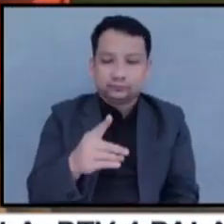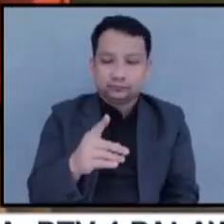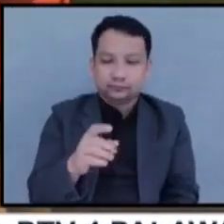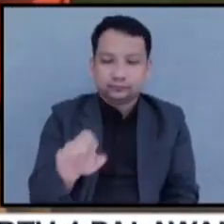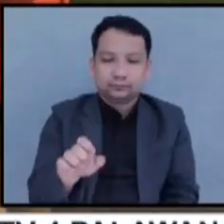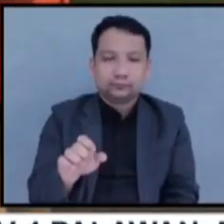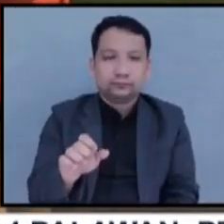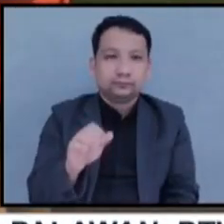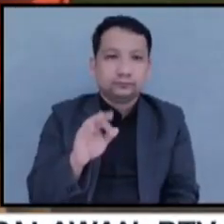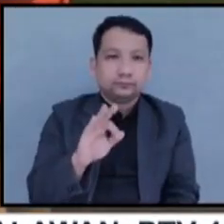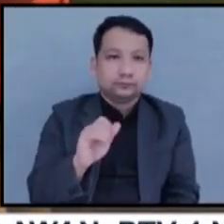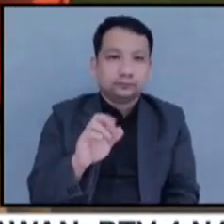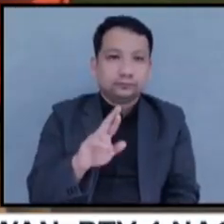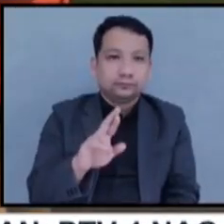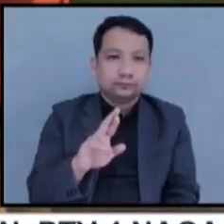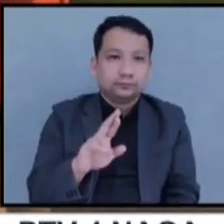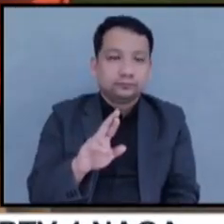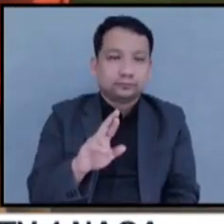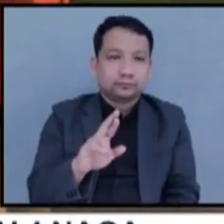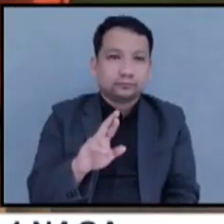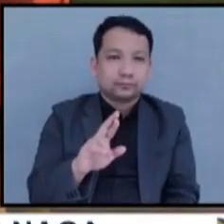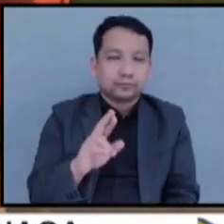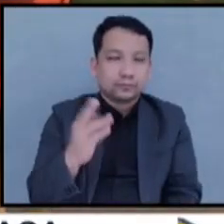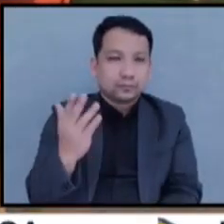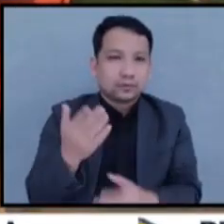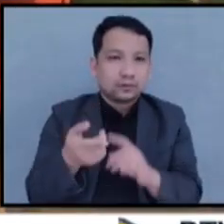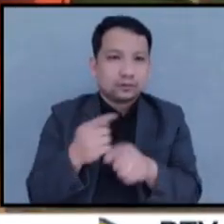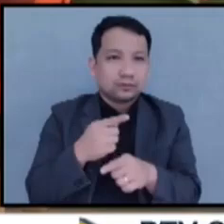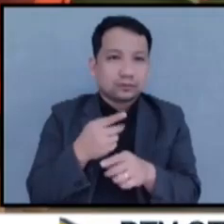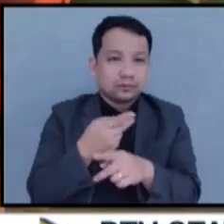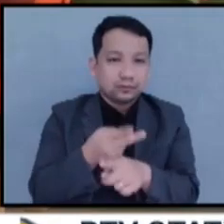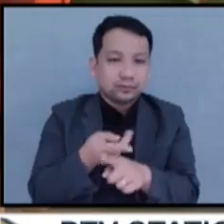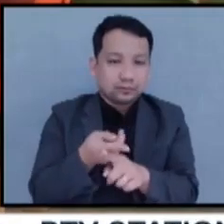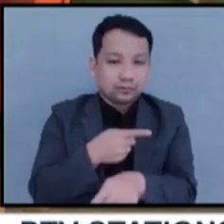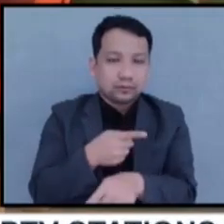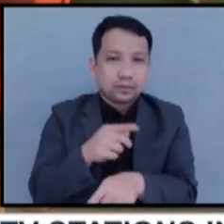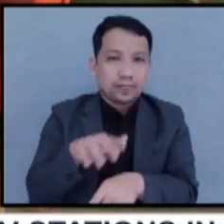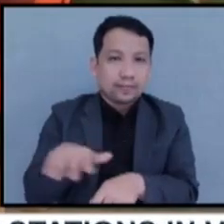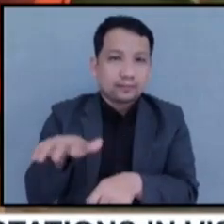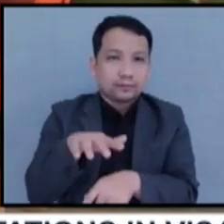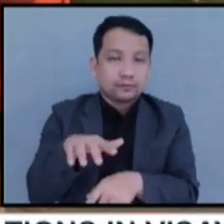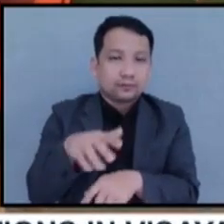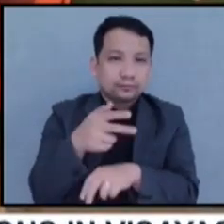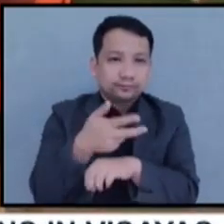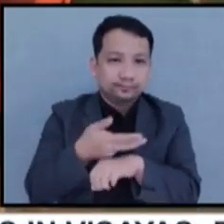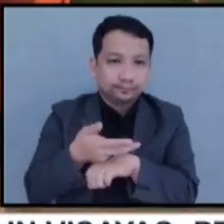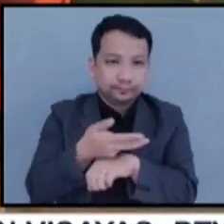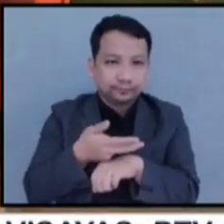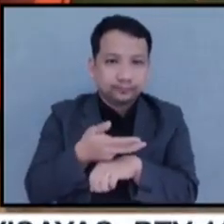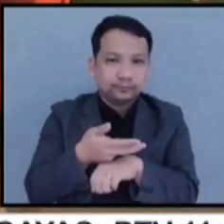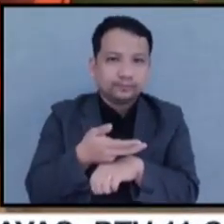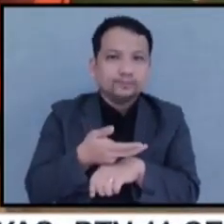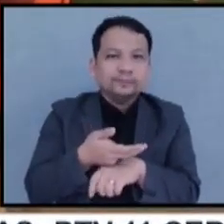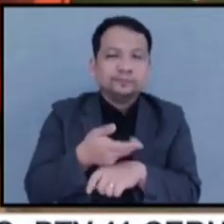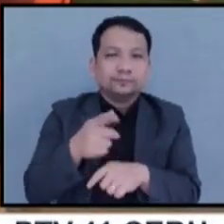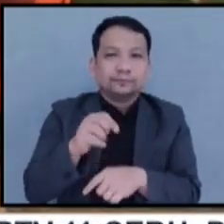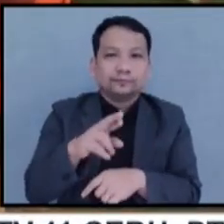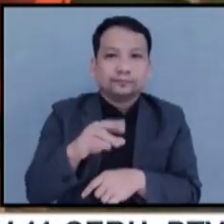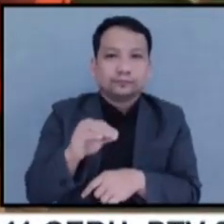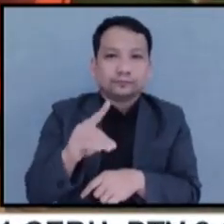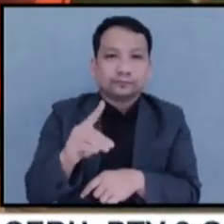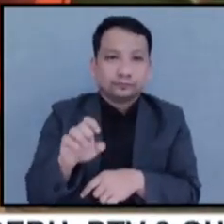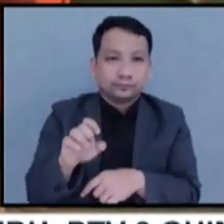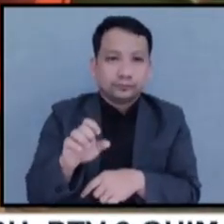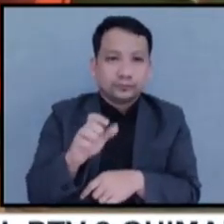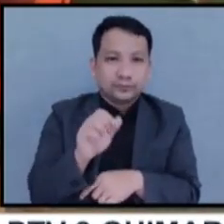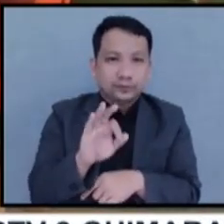sa gitnang Luzon naman ang kanilang itatampok. At yan ay ang likha ng Central Luzon Trade Fair. At upang malaman po natin ang iba